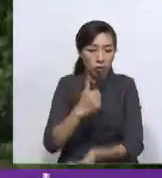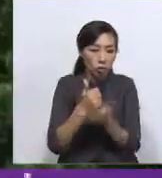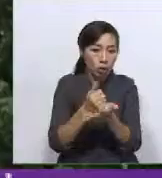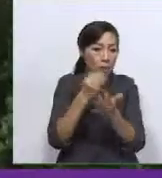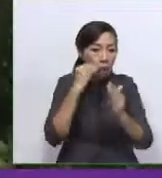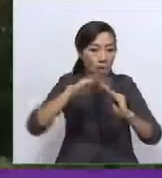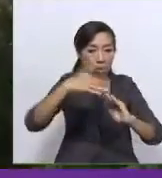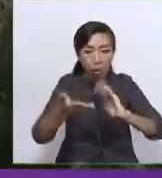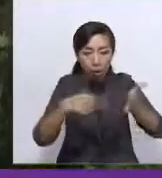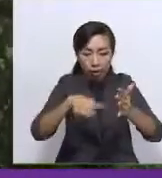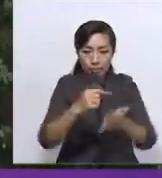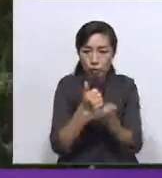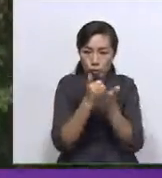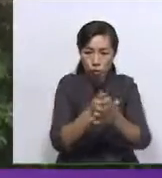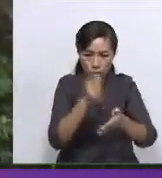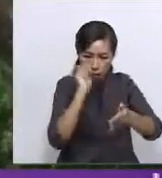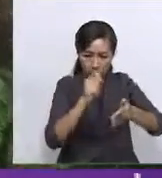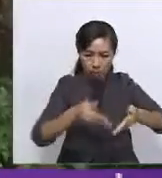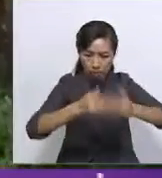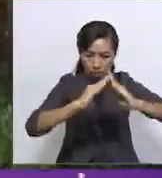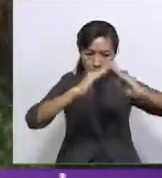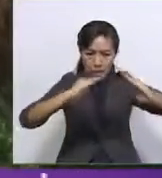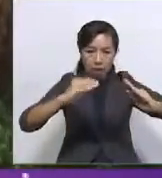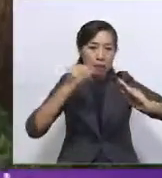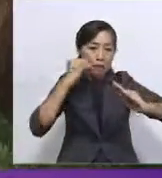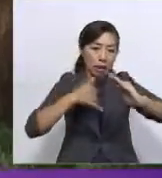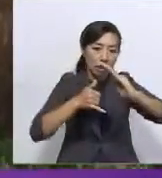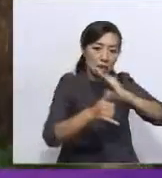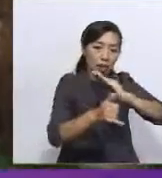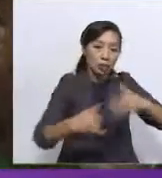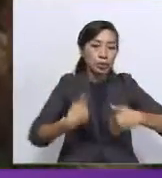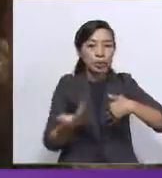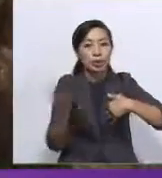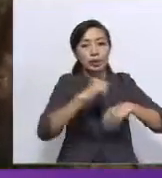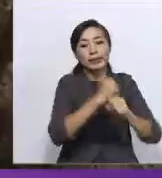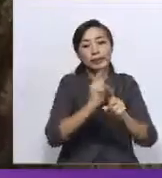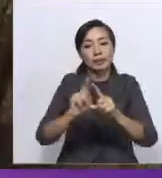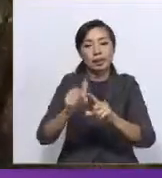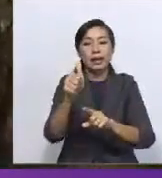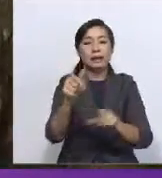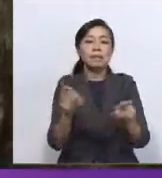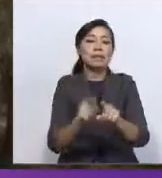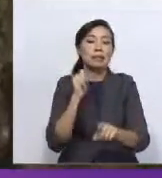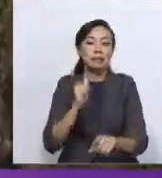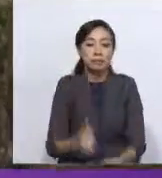เหลือซ่อมแซมบ้านเรือนที่เสียหายเพื่อให้ประชาชนกลับมาใช้ชีวิตได้ตามปกติเช่นเดิมครับ